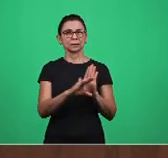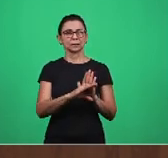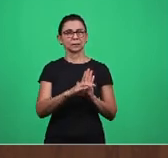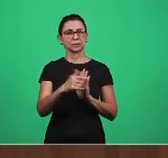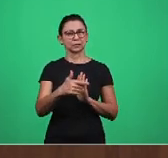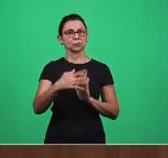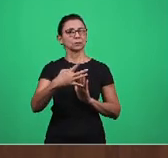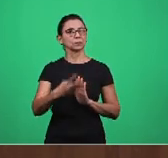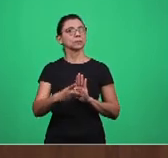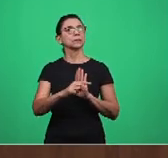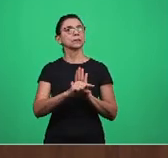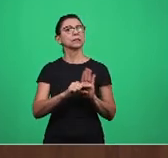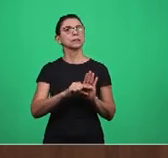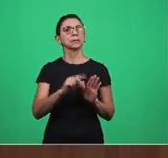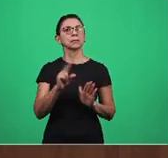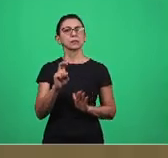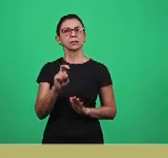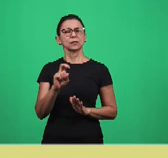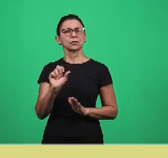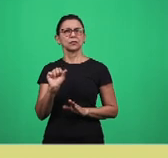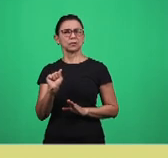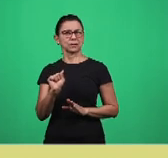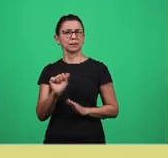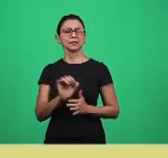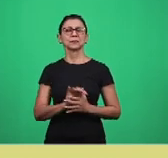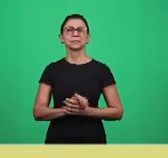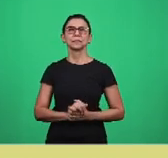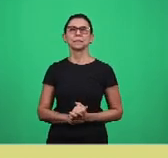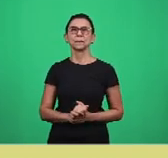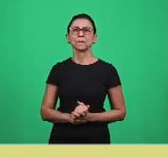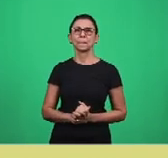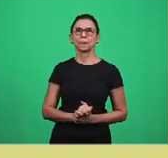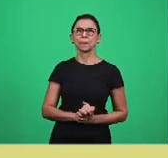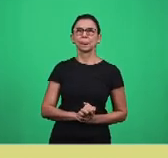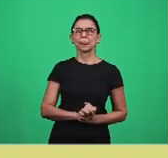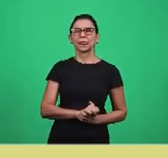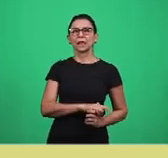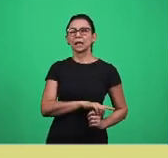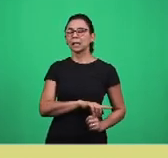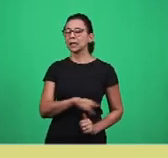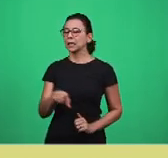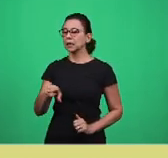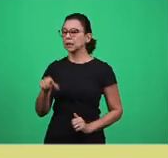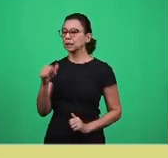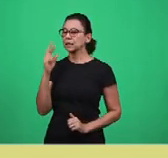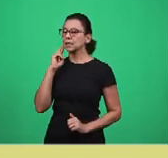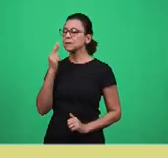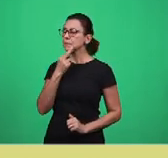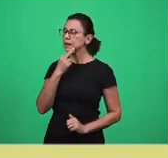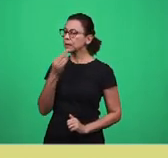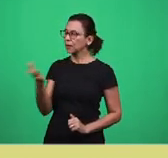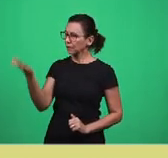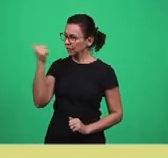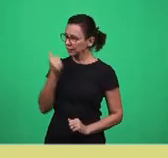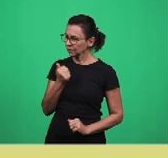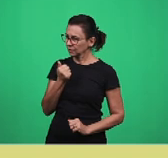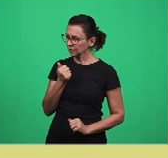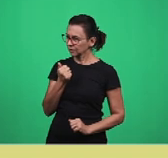24, verset 58. Et on l'appellera Rebecca et on lui